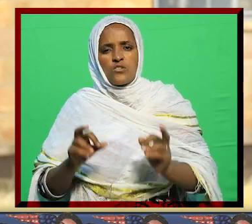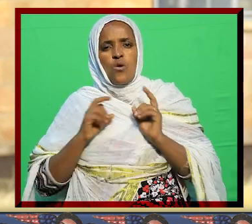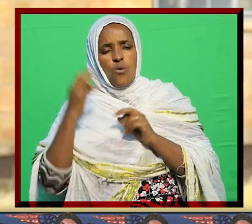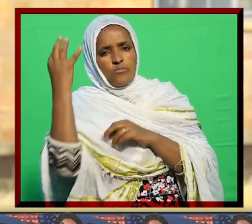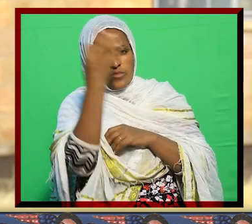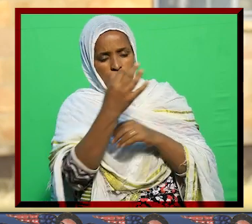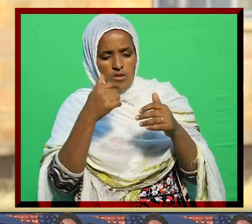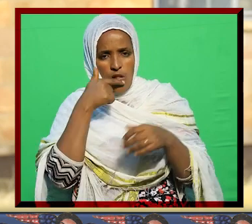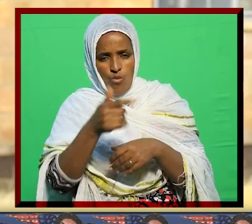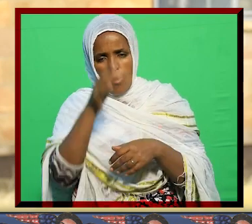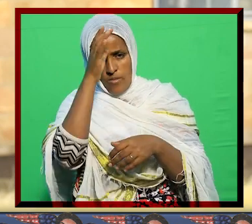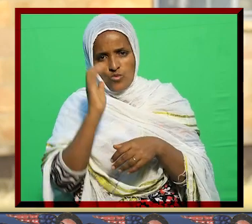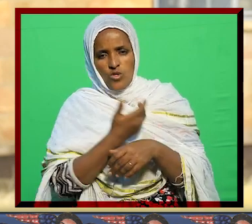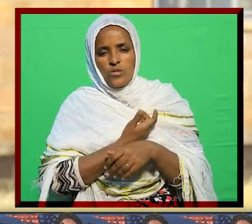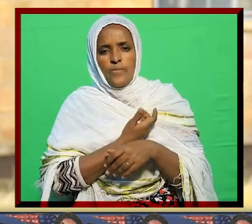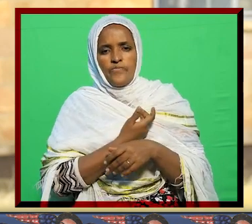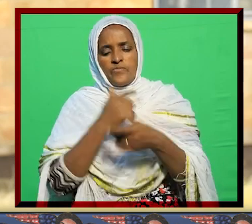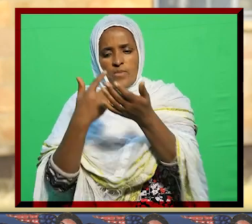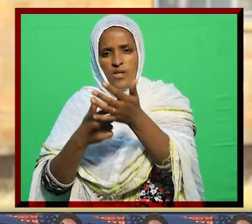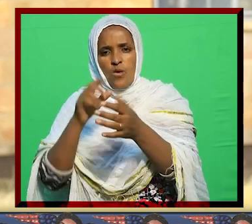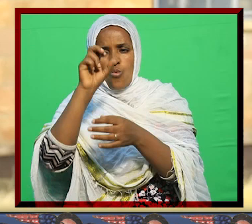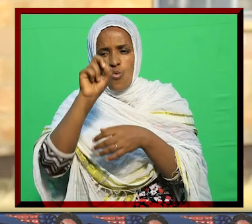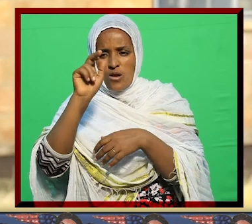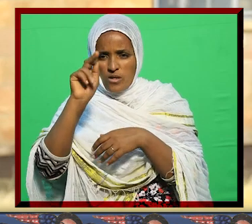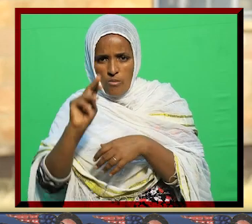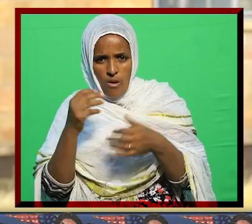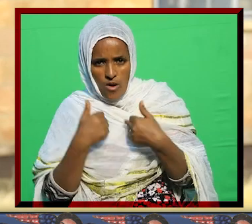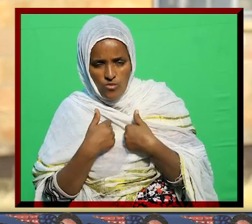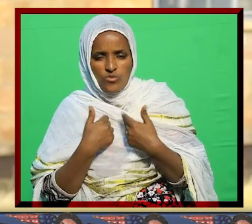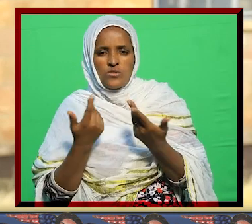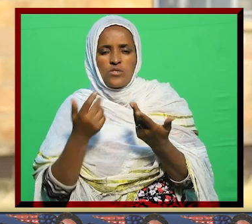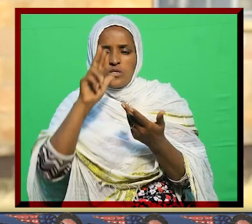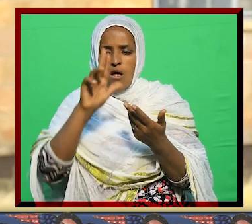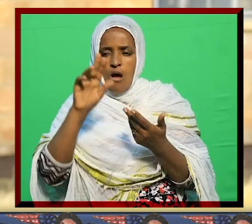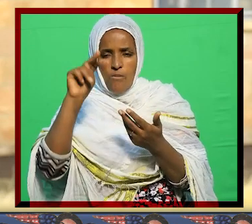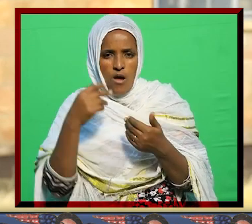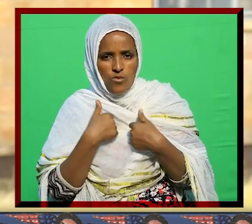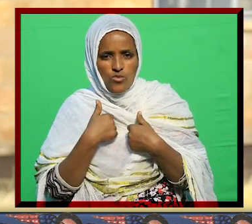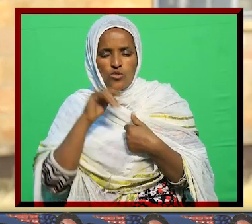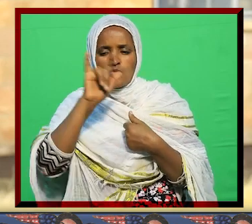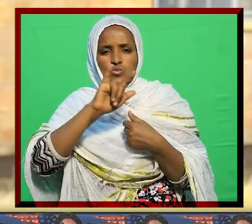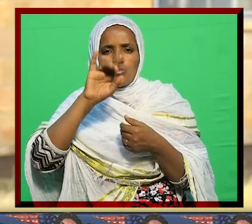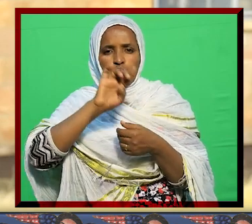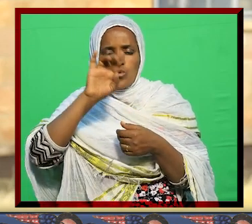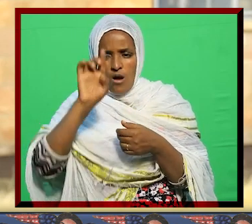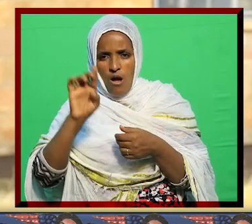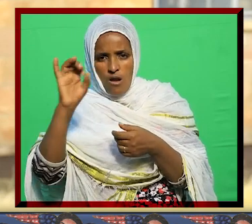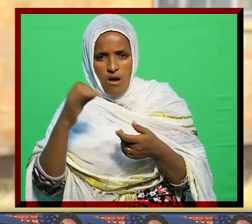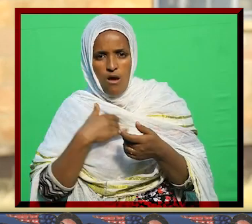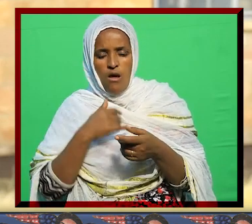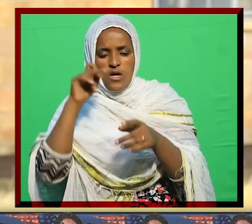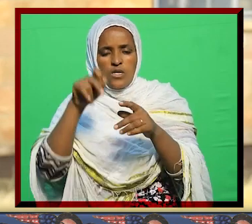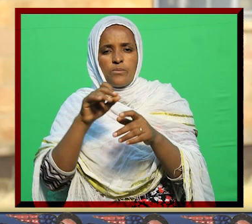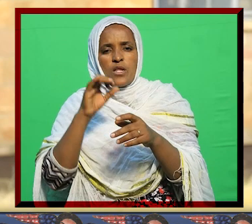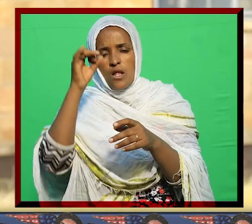ምስክር ናቸው ያሉ አባቶቻችን እንደነ ዋልደባ ባሉት ብንሄድ እንደነ ራማ ባሉት ብንሄድ እንደነ ዝቋላ ባሉት ብንሄድ እንደነ ደብረ